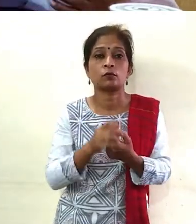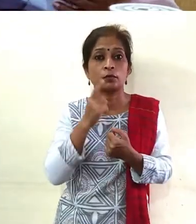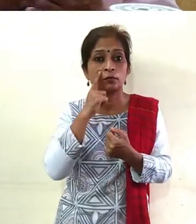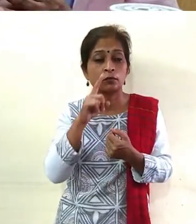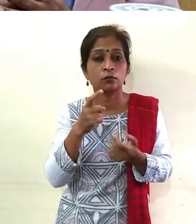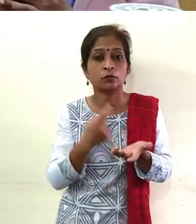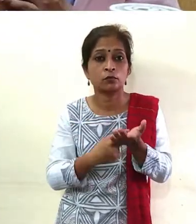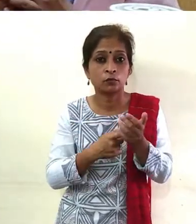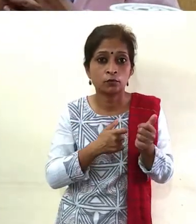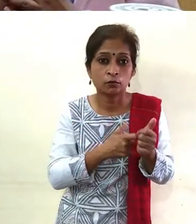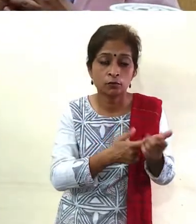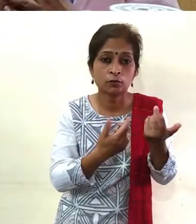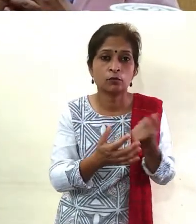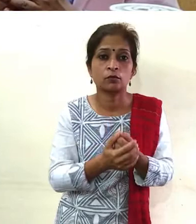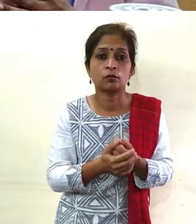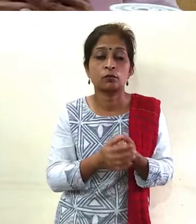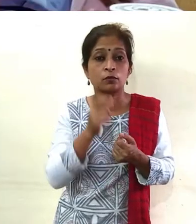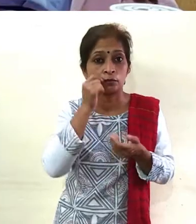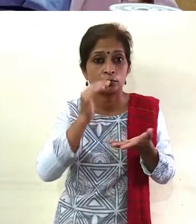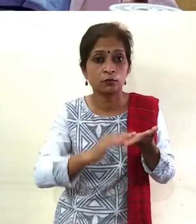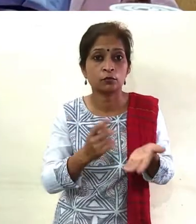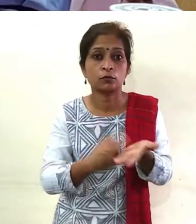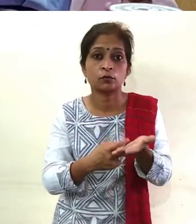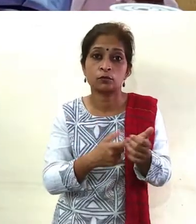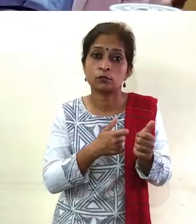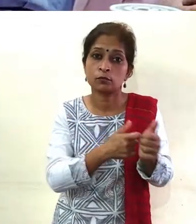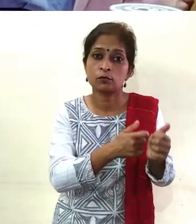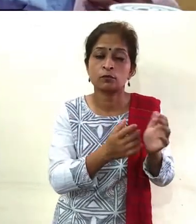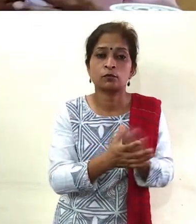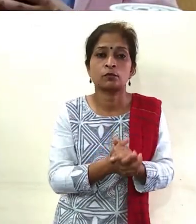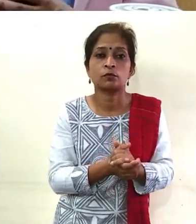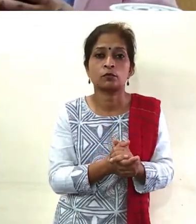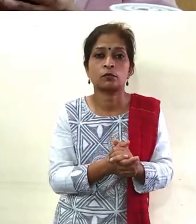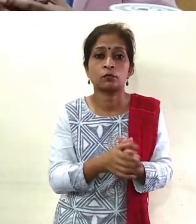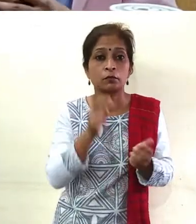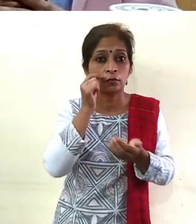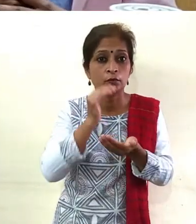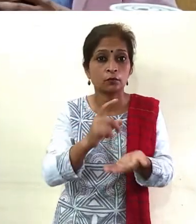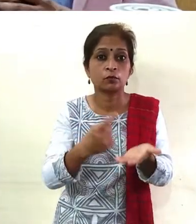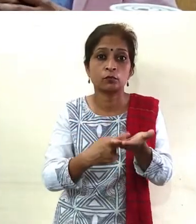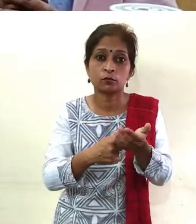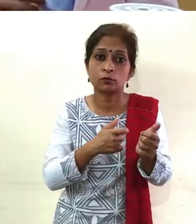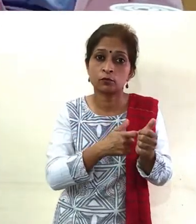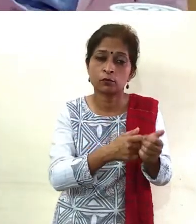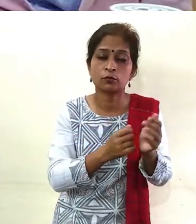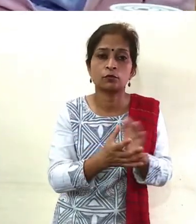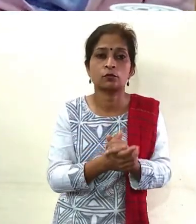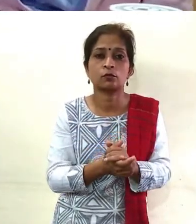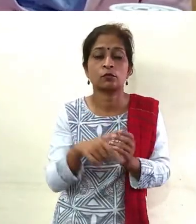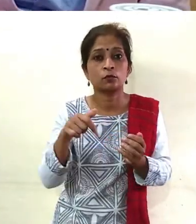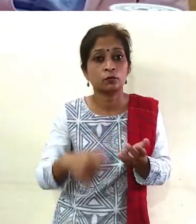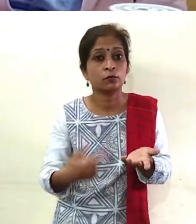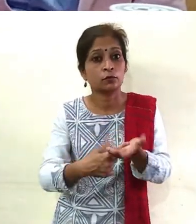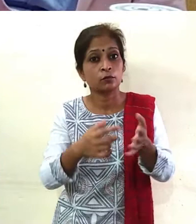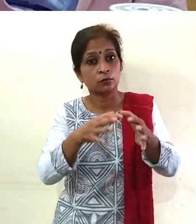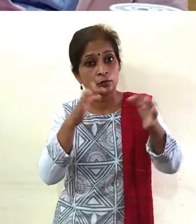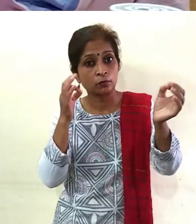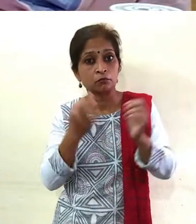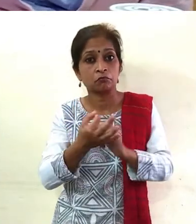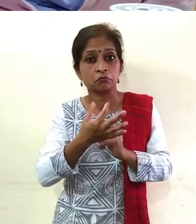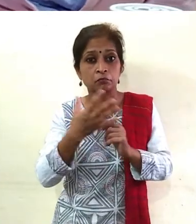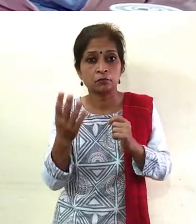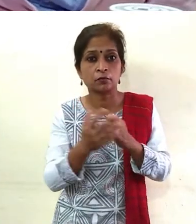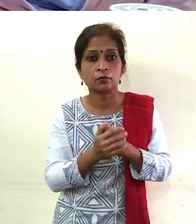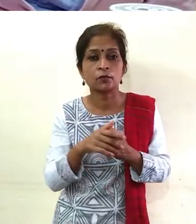बताया, पति का धर्म बताया, है ना। तो मर्यादा पुरुषोत्तम राम हुए। इसलिए मनुष्य की मनुष्यता